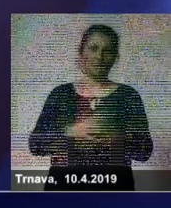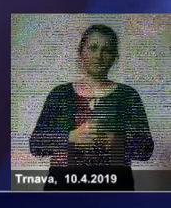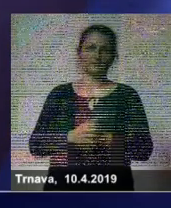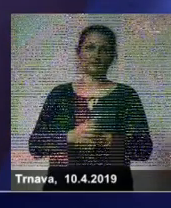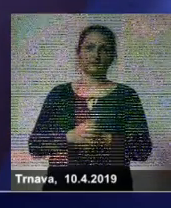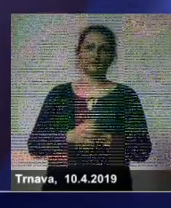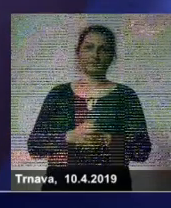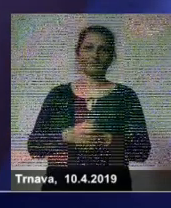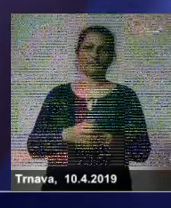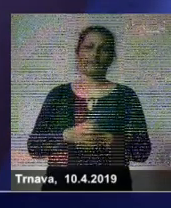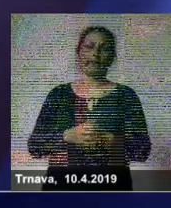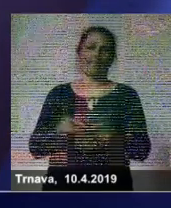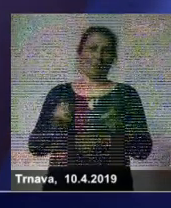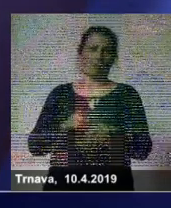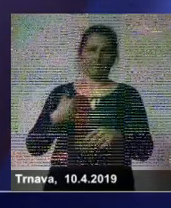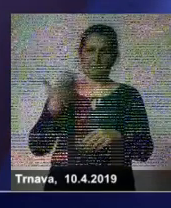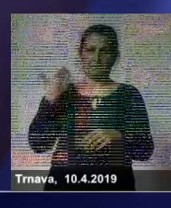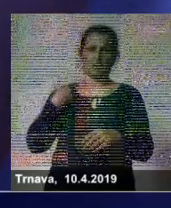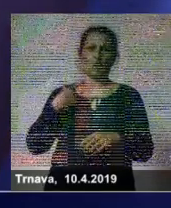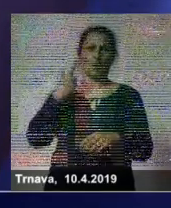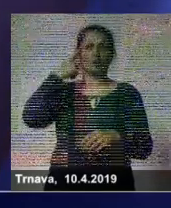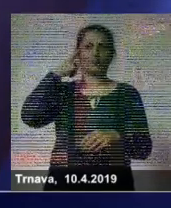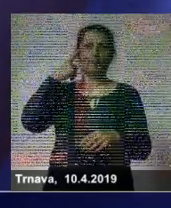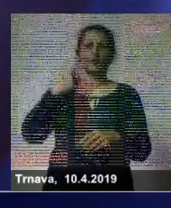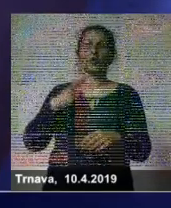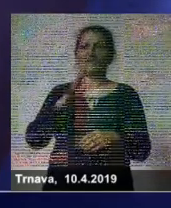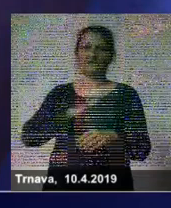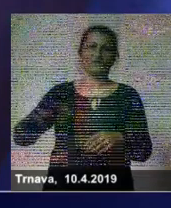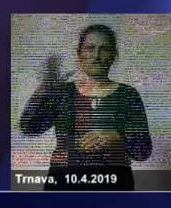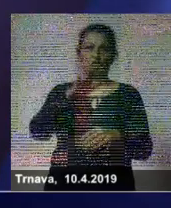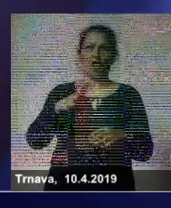Tak ako som spomenul, väčšina podala aj všetky tie potvrdenia.